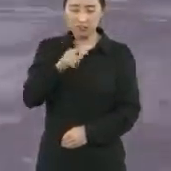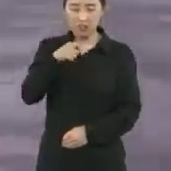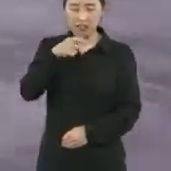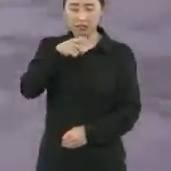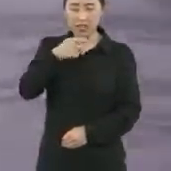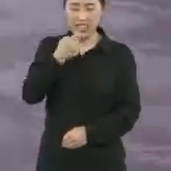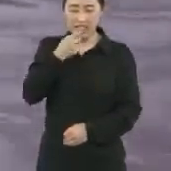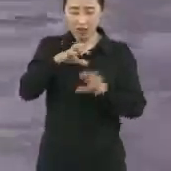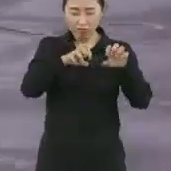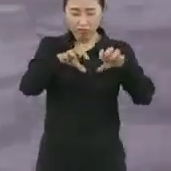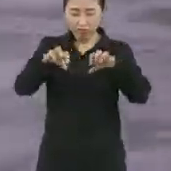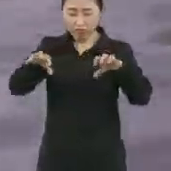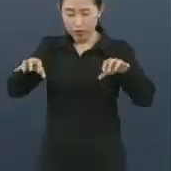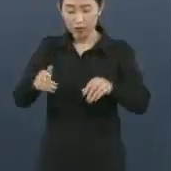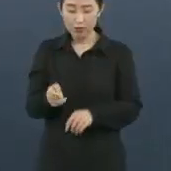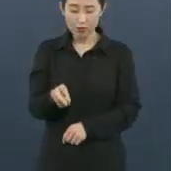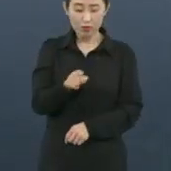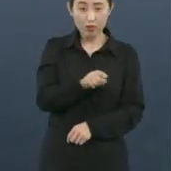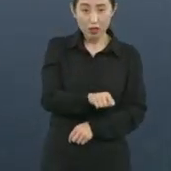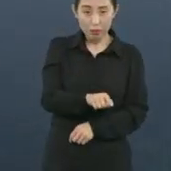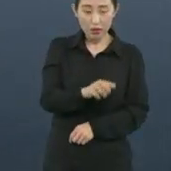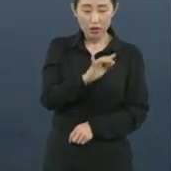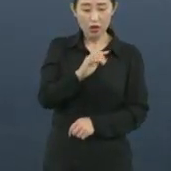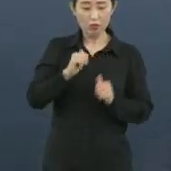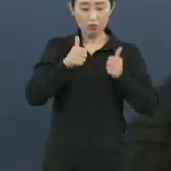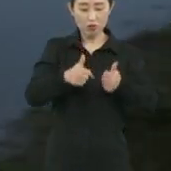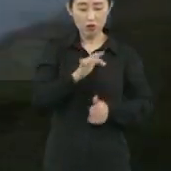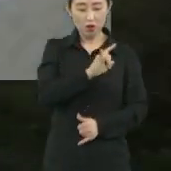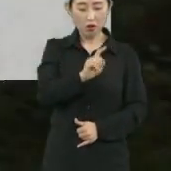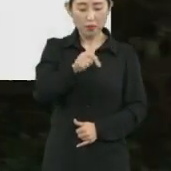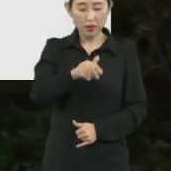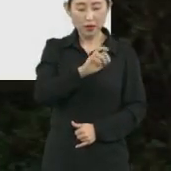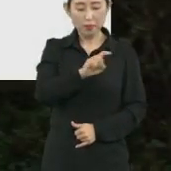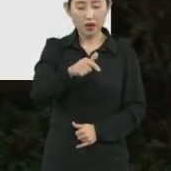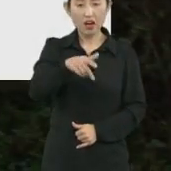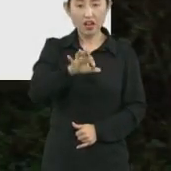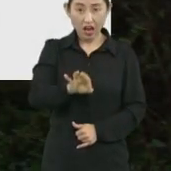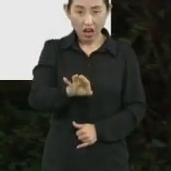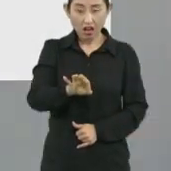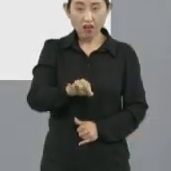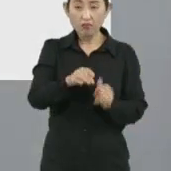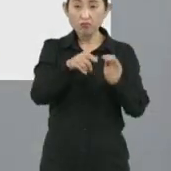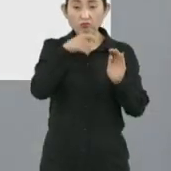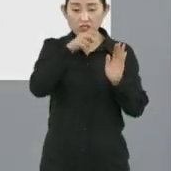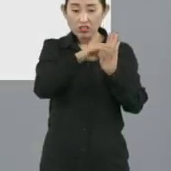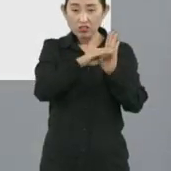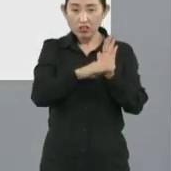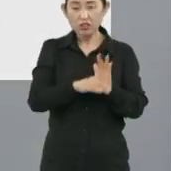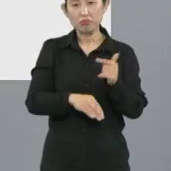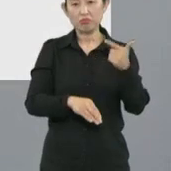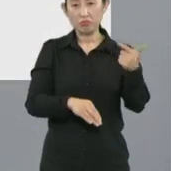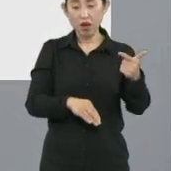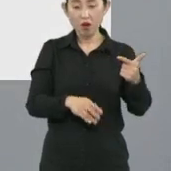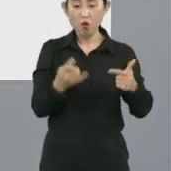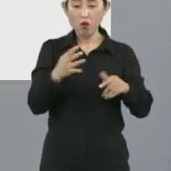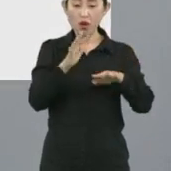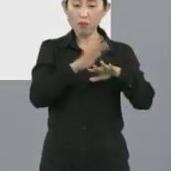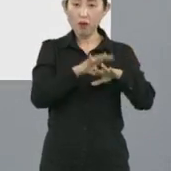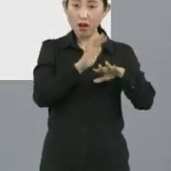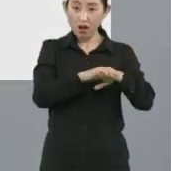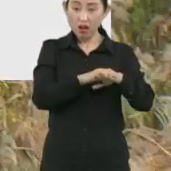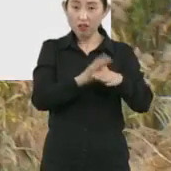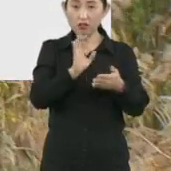있습니다. 이보다 상류인 부여 백마강 지점조차 6등급으로 농업용수 기준인 4등급을 훌쩍